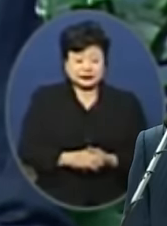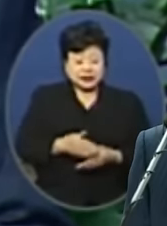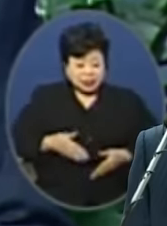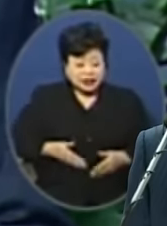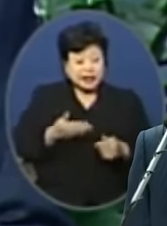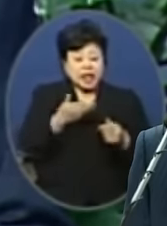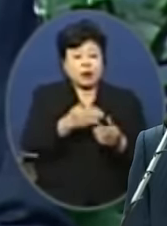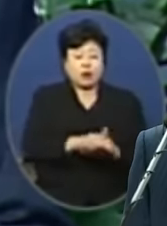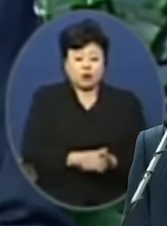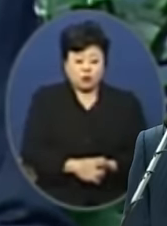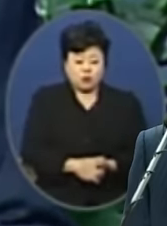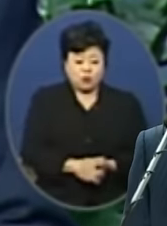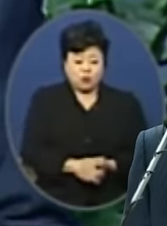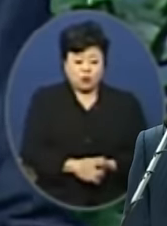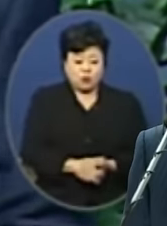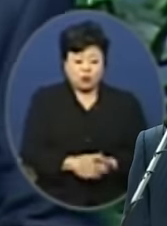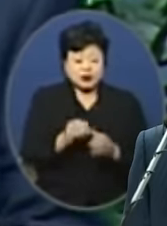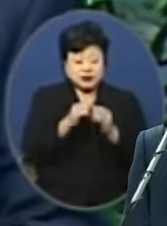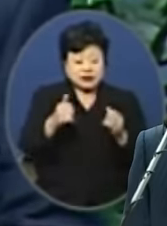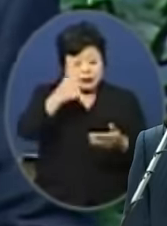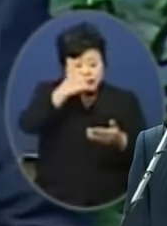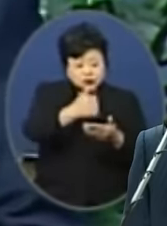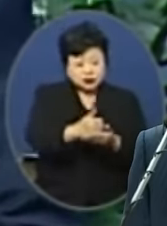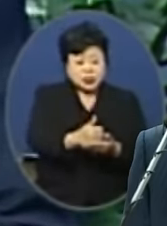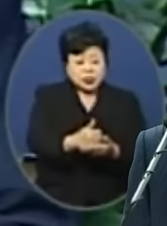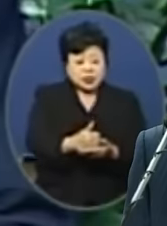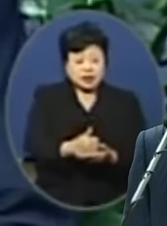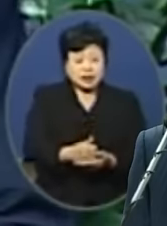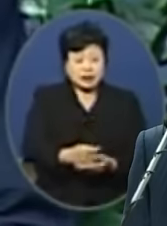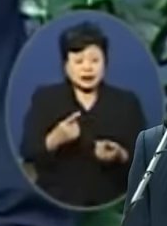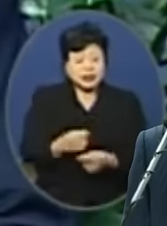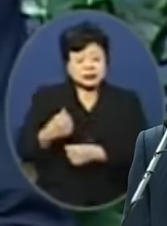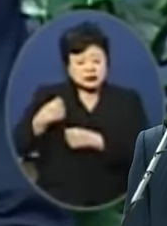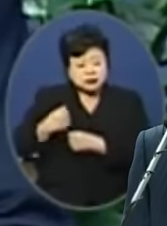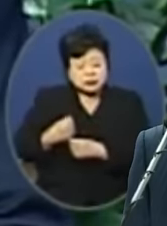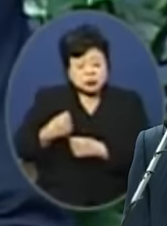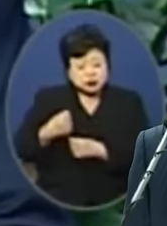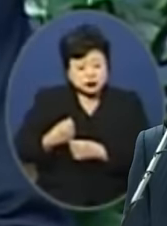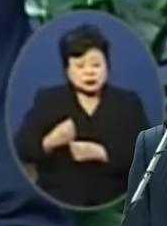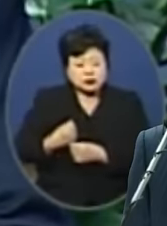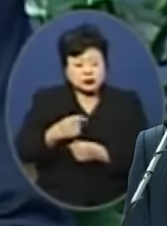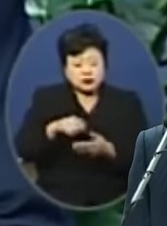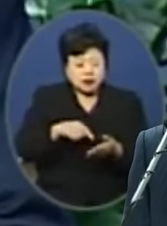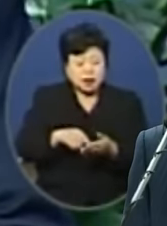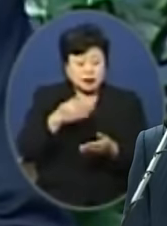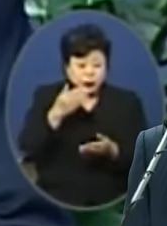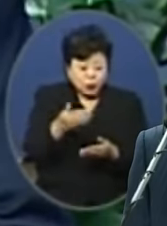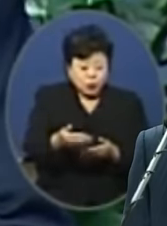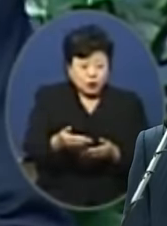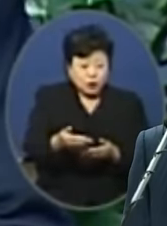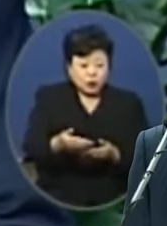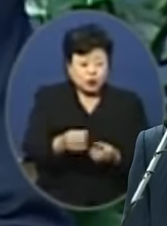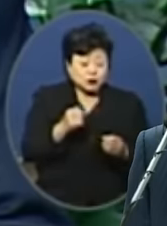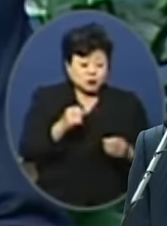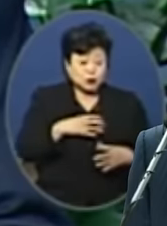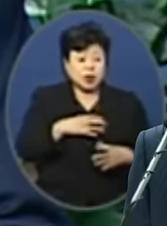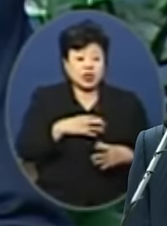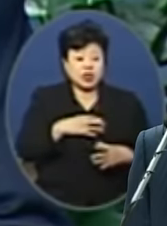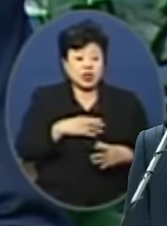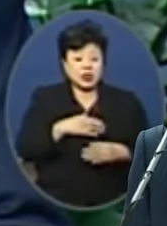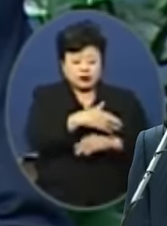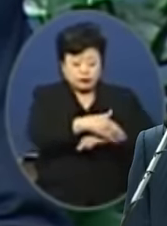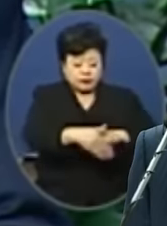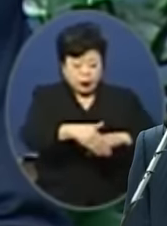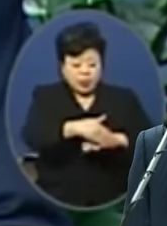태어나게 하시고 사람의 죄를 다 대신 짊어지고 청산하도록 놀라운